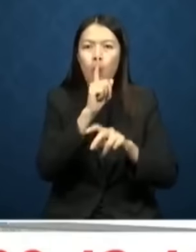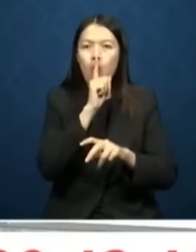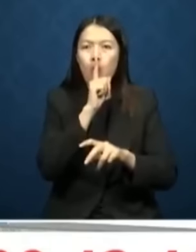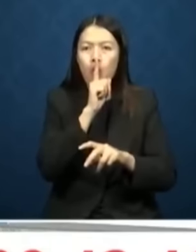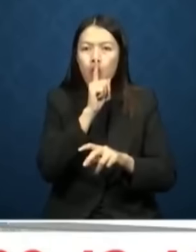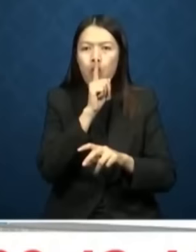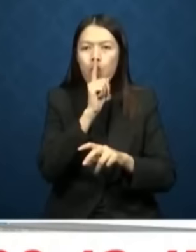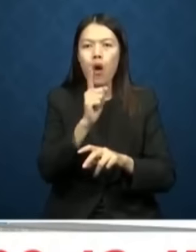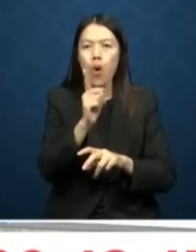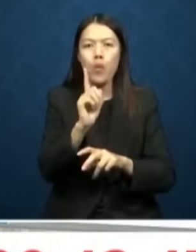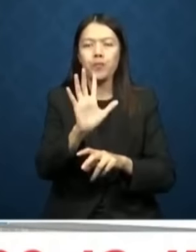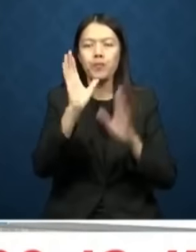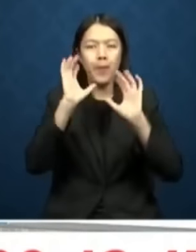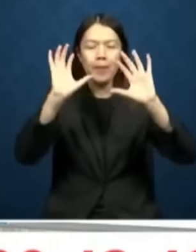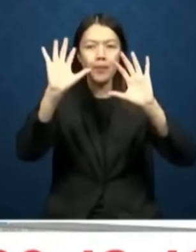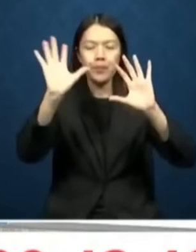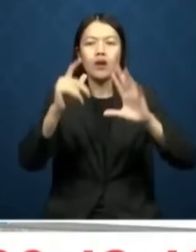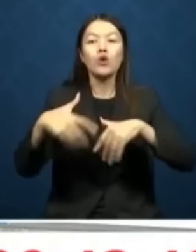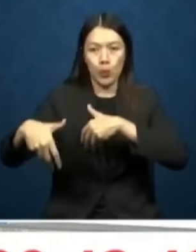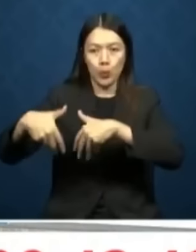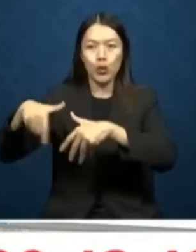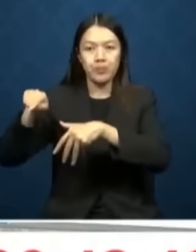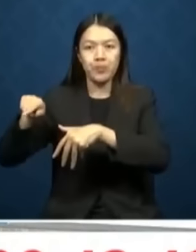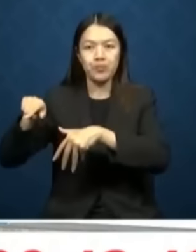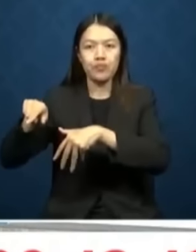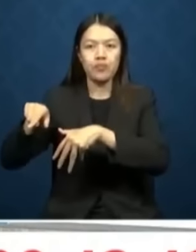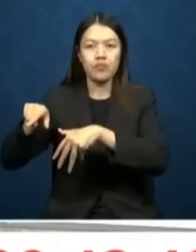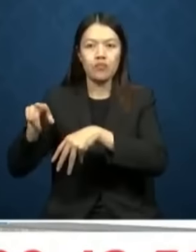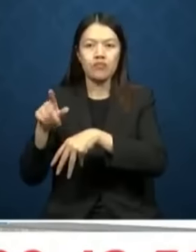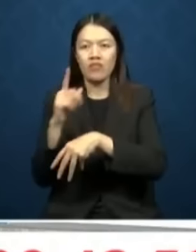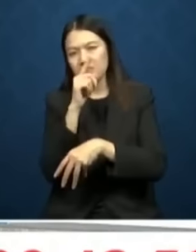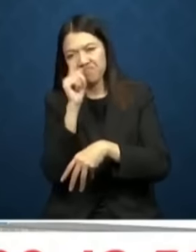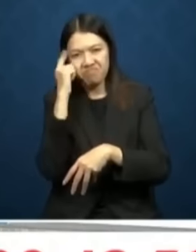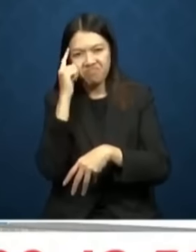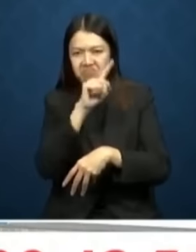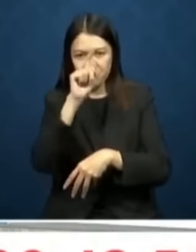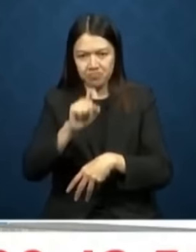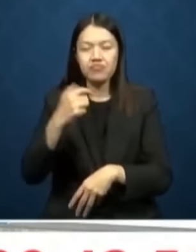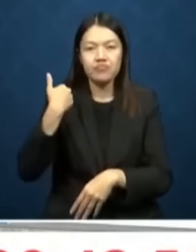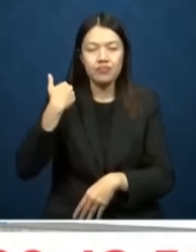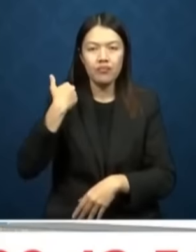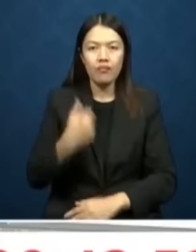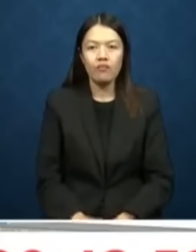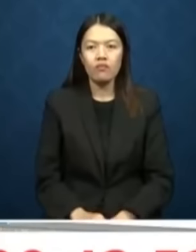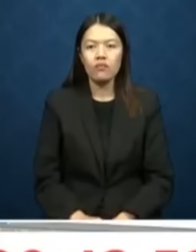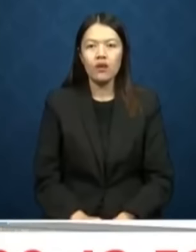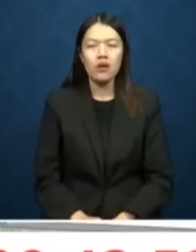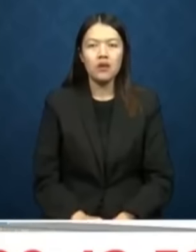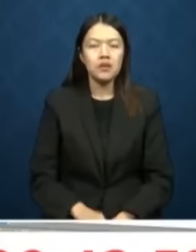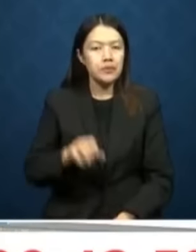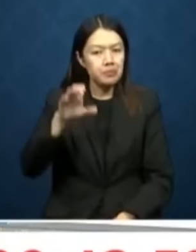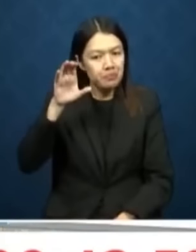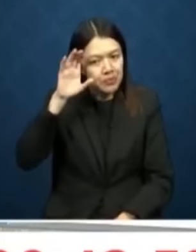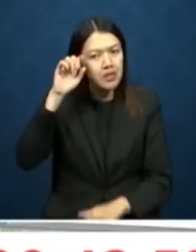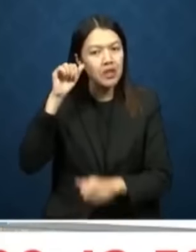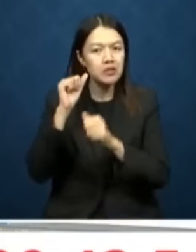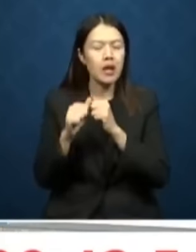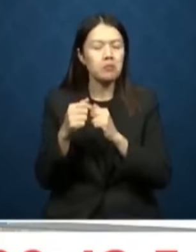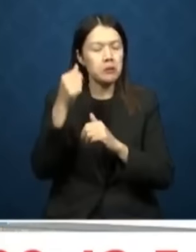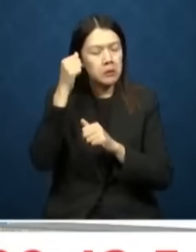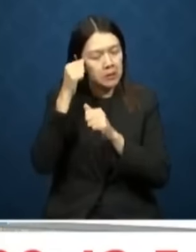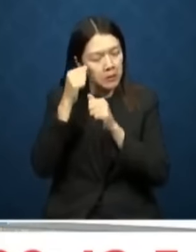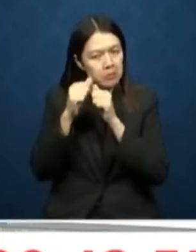ไม่มีสิทธิ์แต่ประชาชนนั่นแหละครับจะไม่ไว้วางใจท่านความเสื่อมศรัทธานี้ซึมลึกย